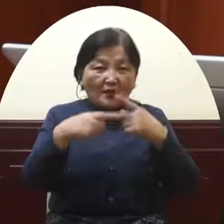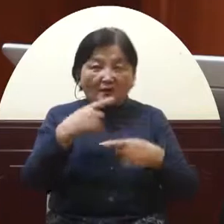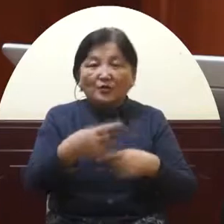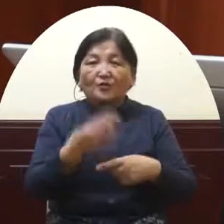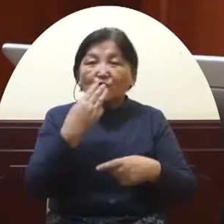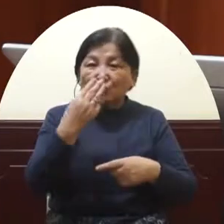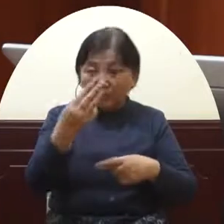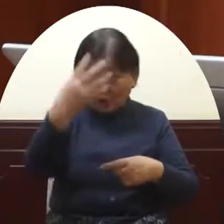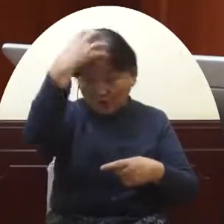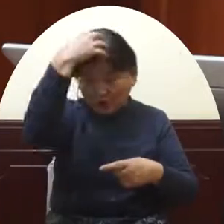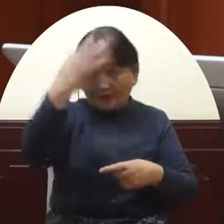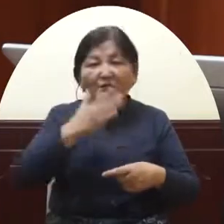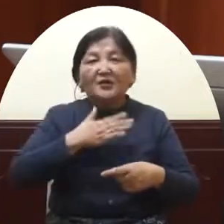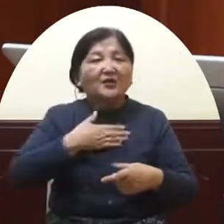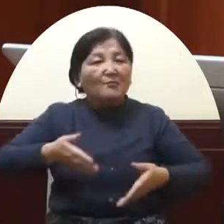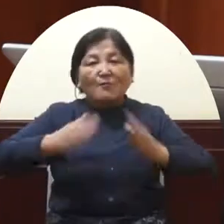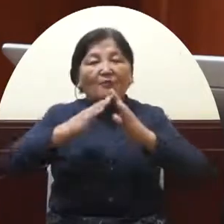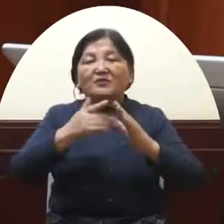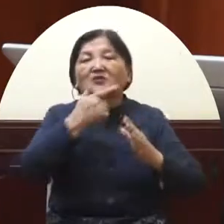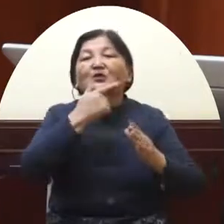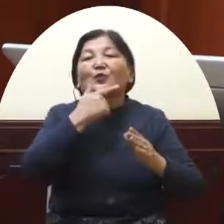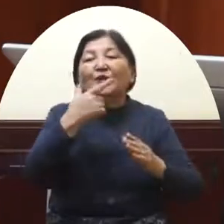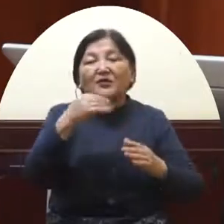шударга төрийг байгуулж чадахгүй гэдгийг хэлэх гэсэн.